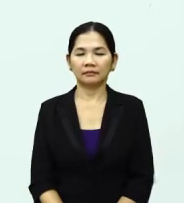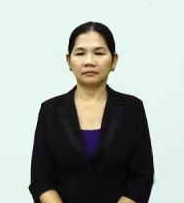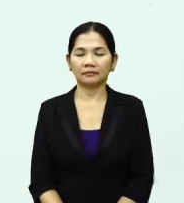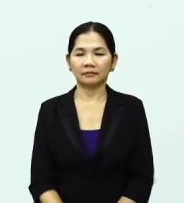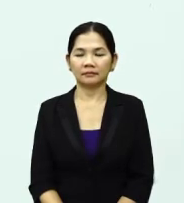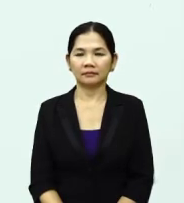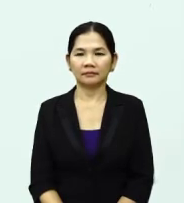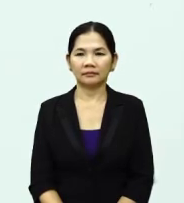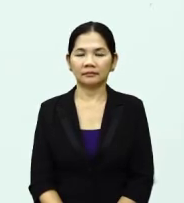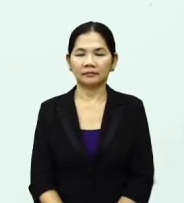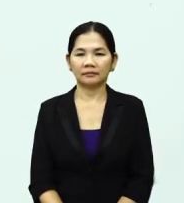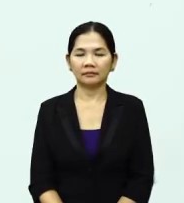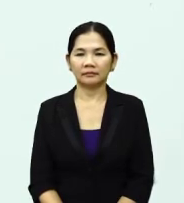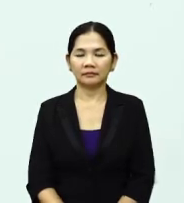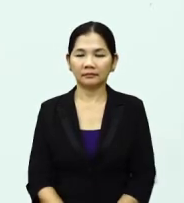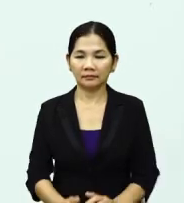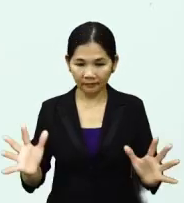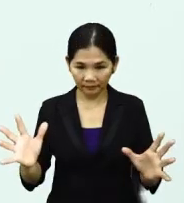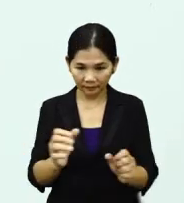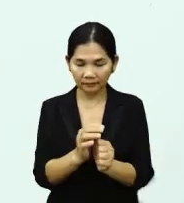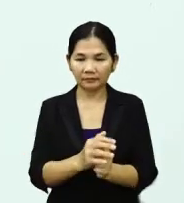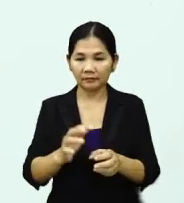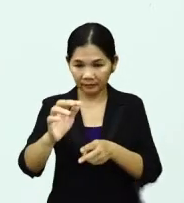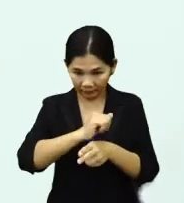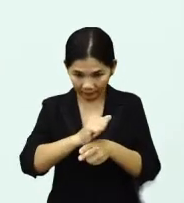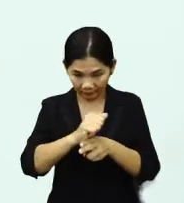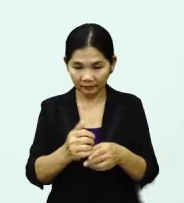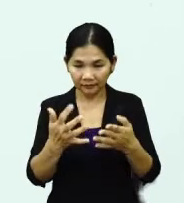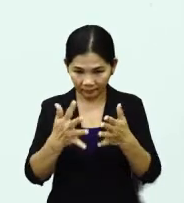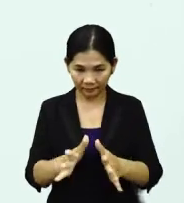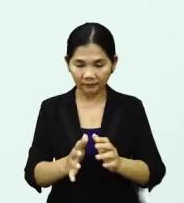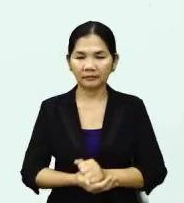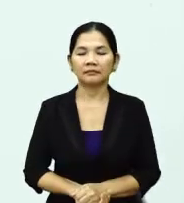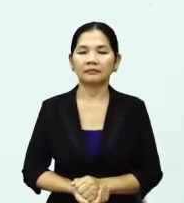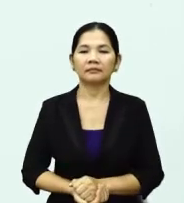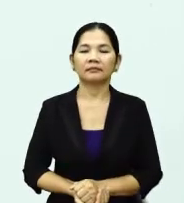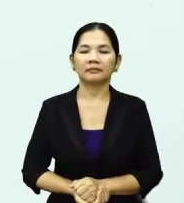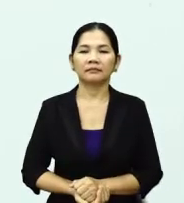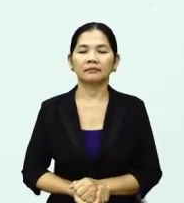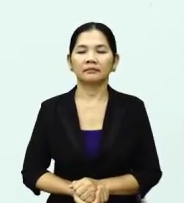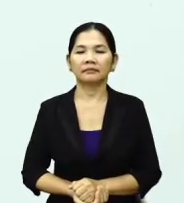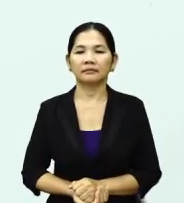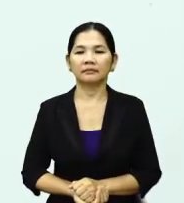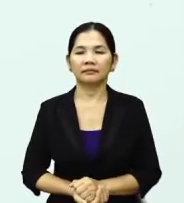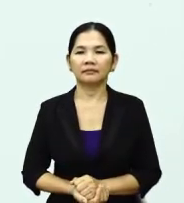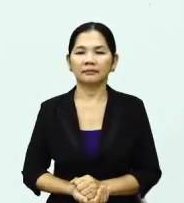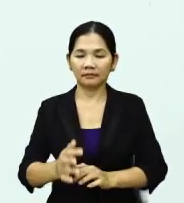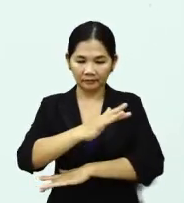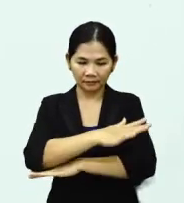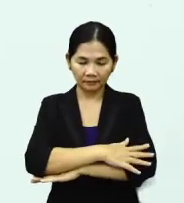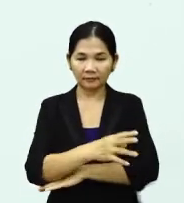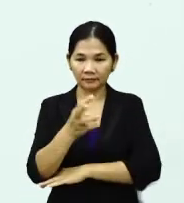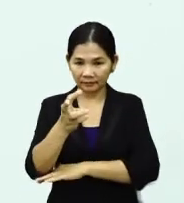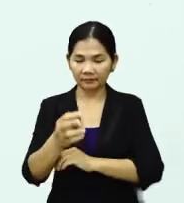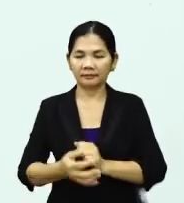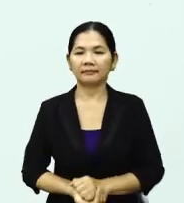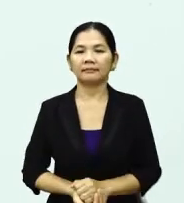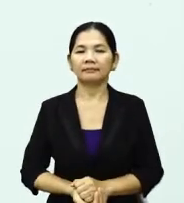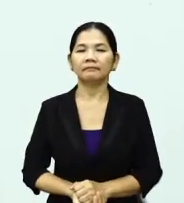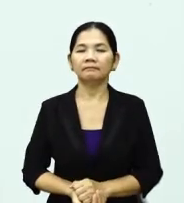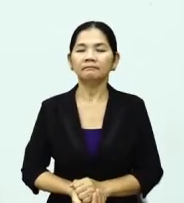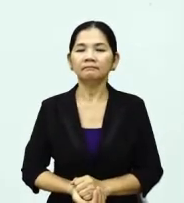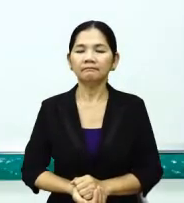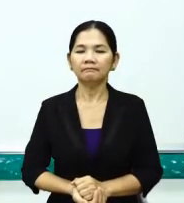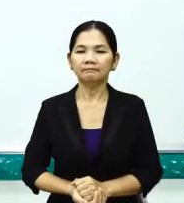chạy lớ chà bên chóp ca thôi làm hát rồi bỏ dường nè con nè chà con xâm rạ bằng tích sân ta tục